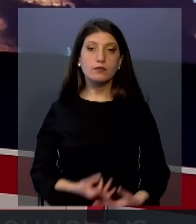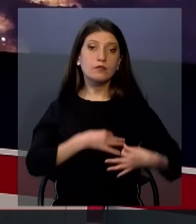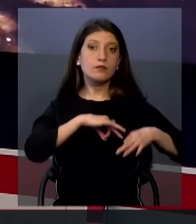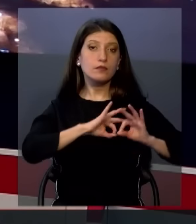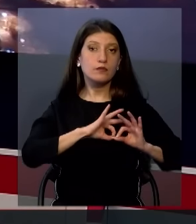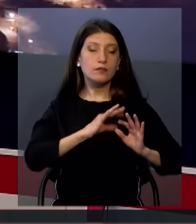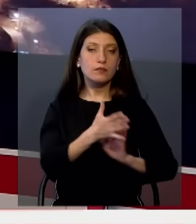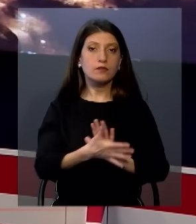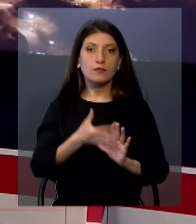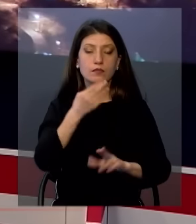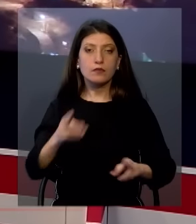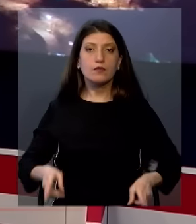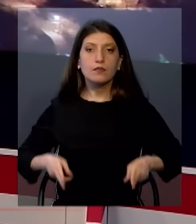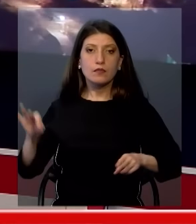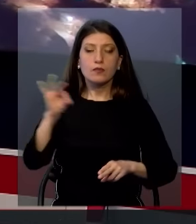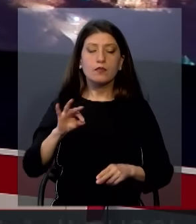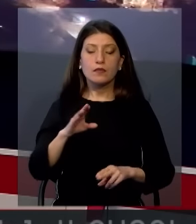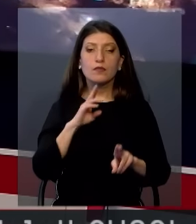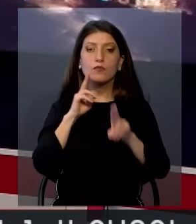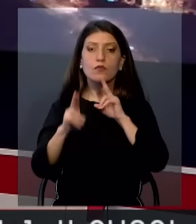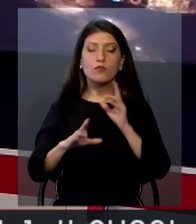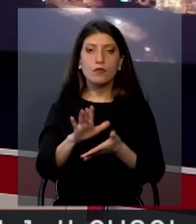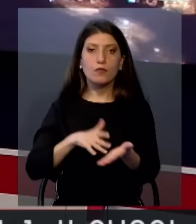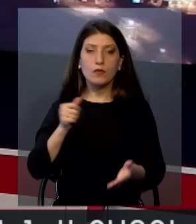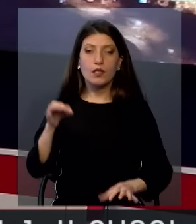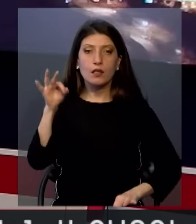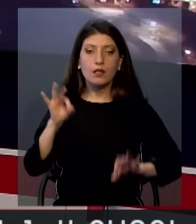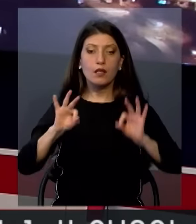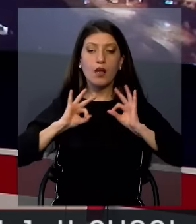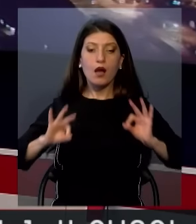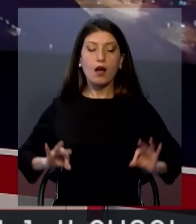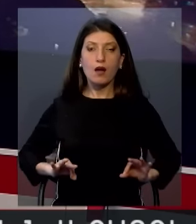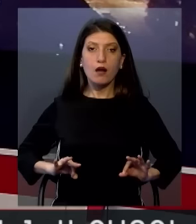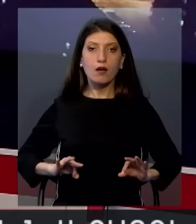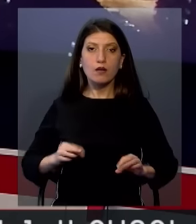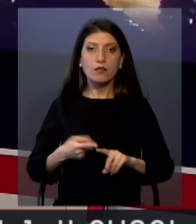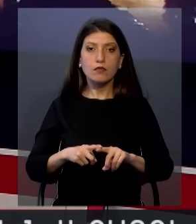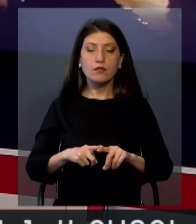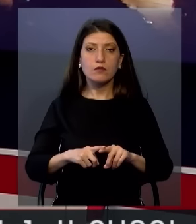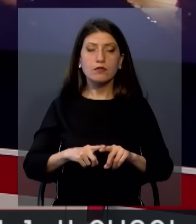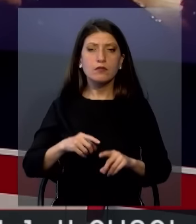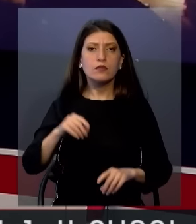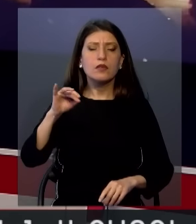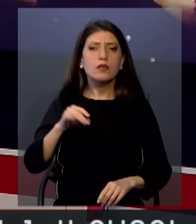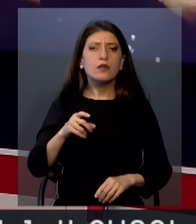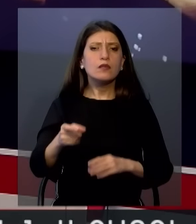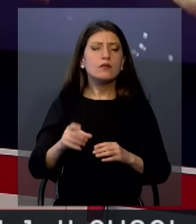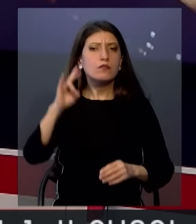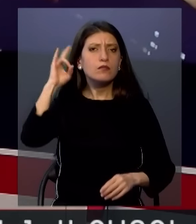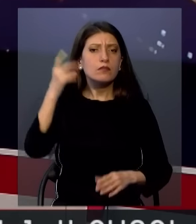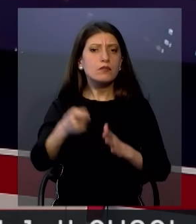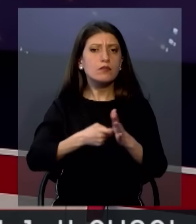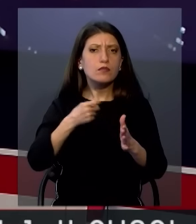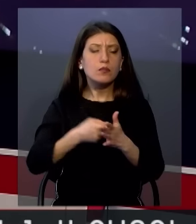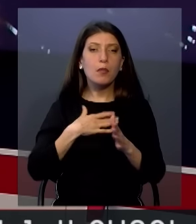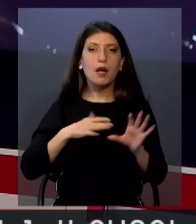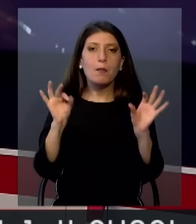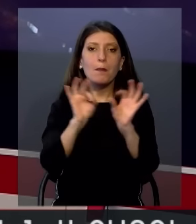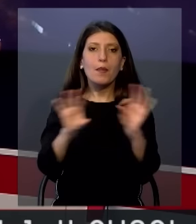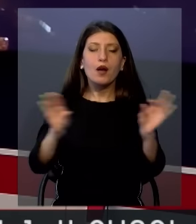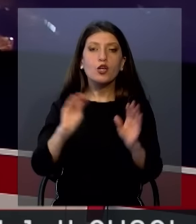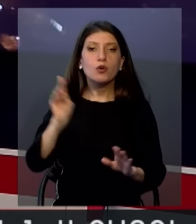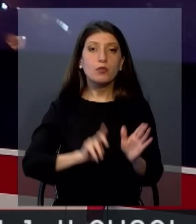Իրավապաշտպանները հանցագործության մասին հաղորդում են ներկայացրել դատախազություն, հիմք ընդունելով Ինֆոկոմի աղմուկահարույց հետաքննությունը, որի մասին մենք ձեզ պատմել ենք